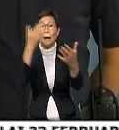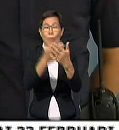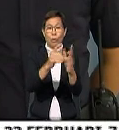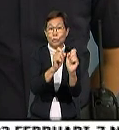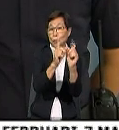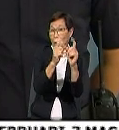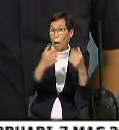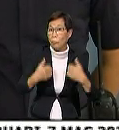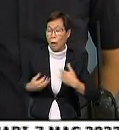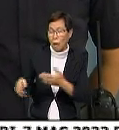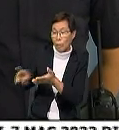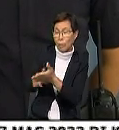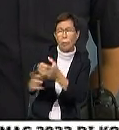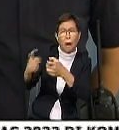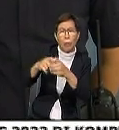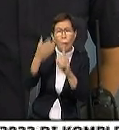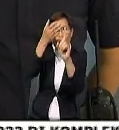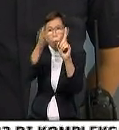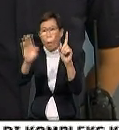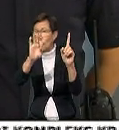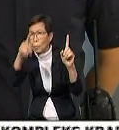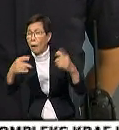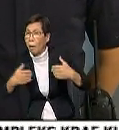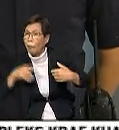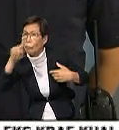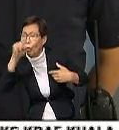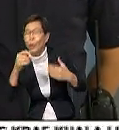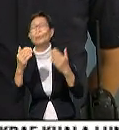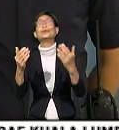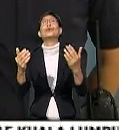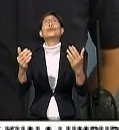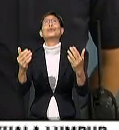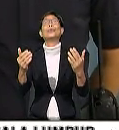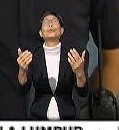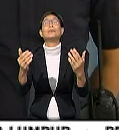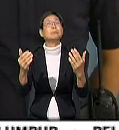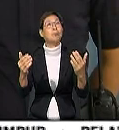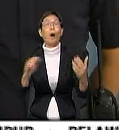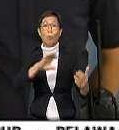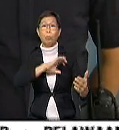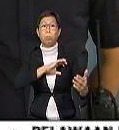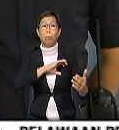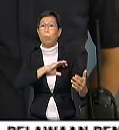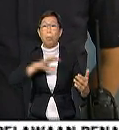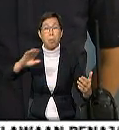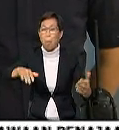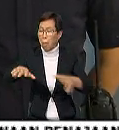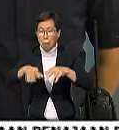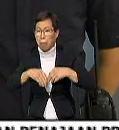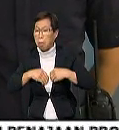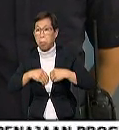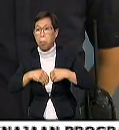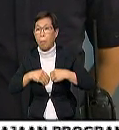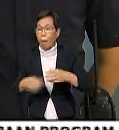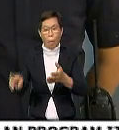11 ni ada laporan mengenai yang pelanggaran SOP. Syukur alhamdulillah setakat ni pihak polis masih belum menerima apa-apa